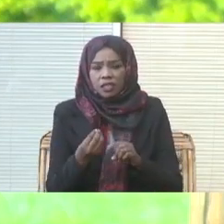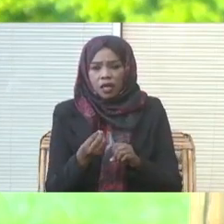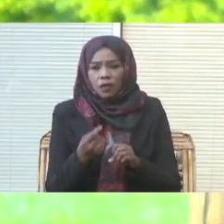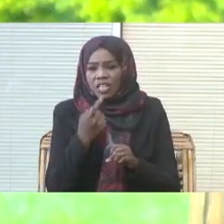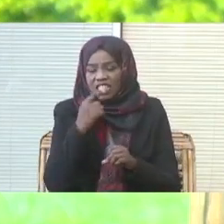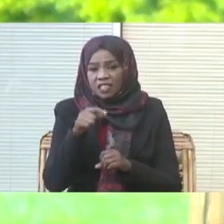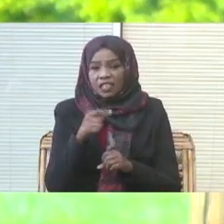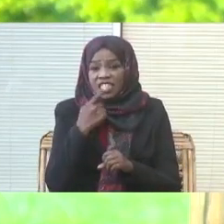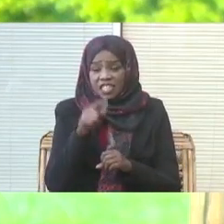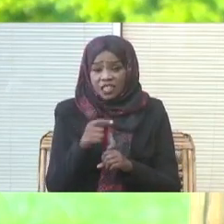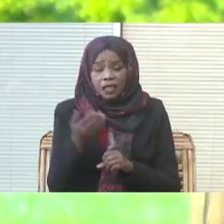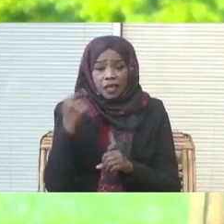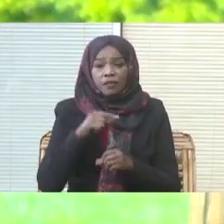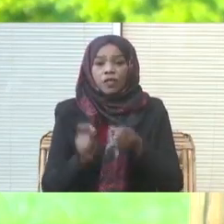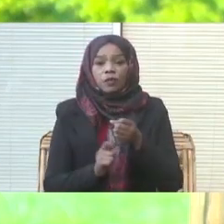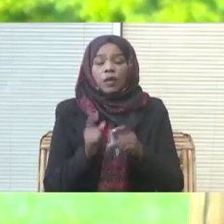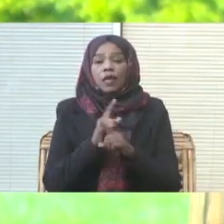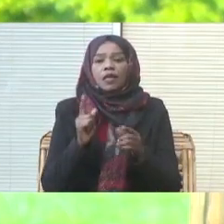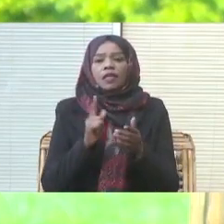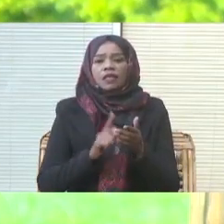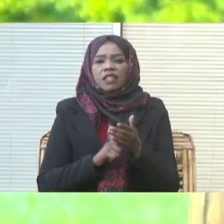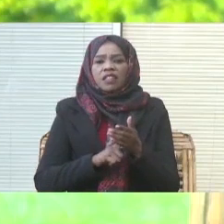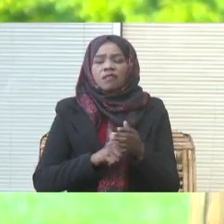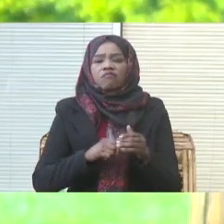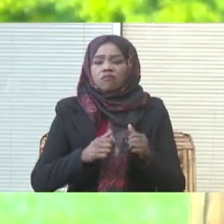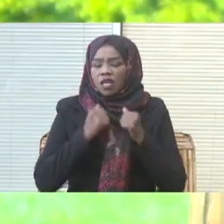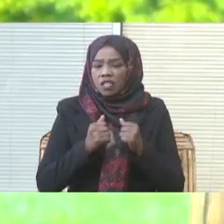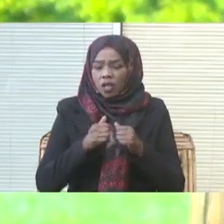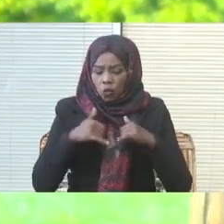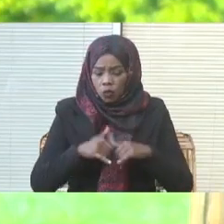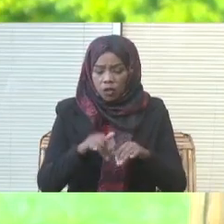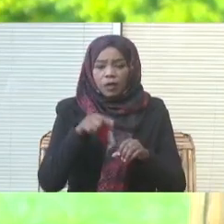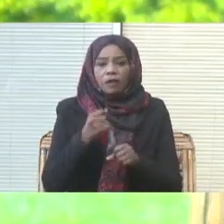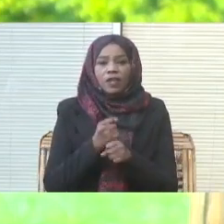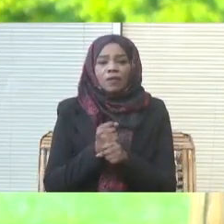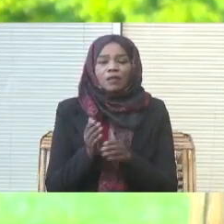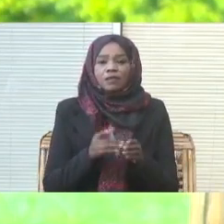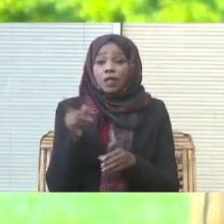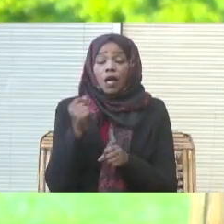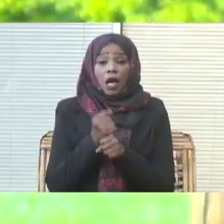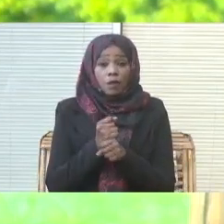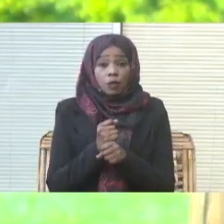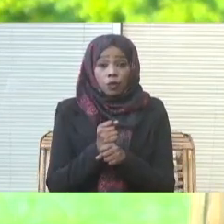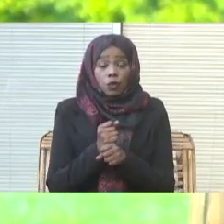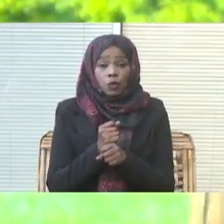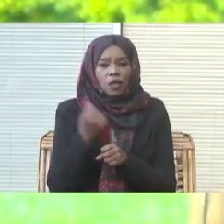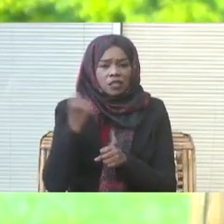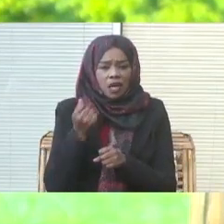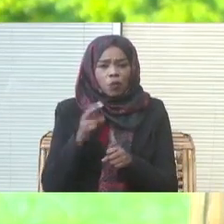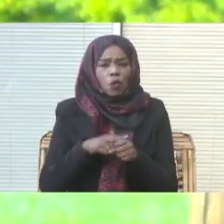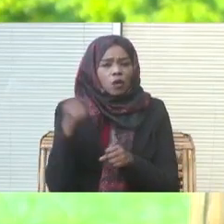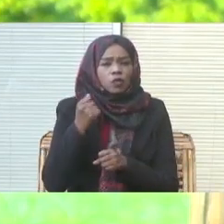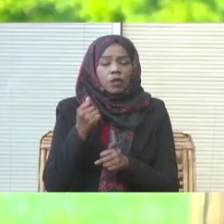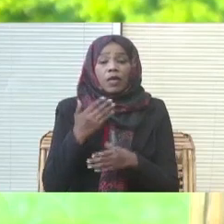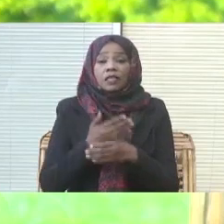والسنة دي برضو كان في امتحانات لكن هي برضو استمرينا رغم الامتحانات برضو استمرينا. حلو، عملت الصعب والمستحيل عشان العمل